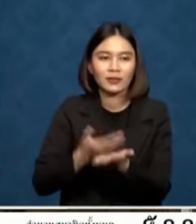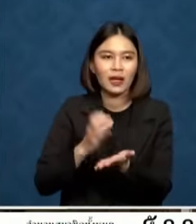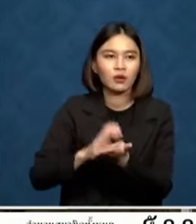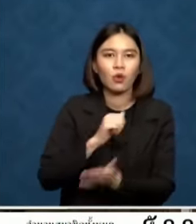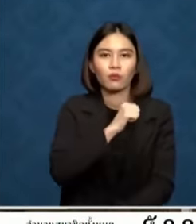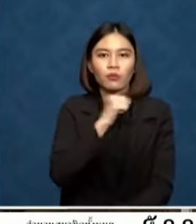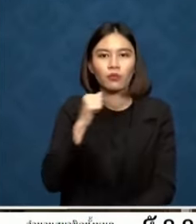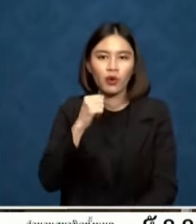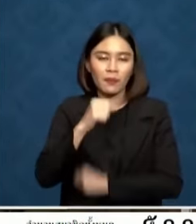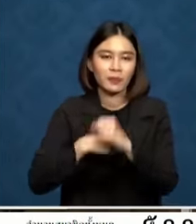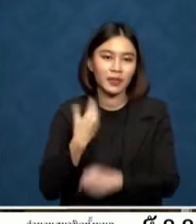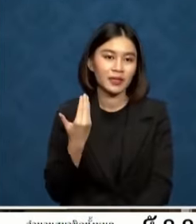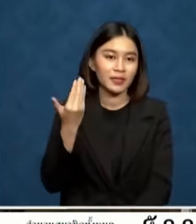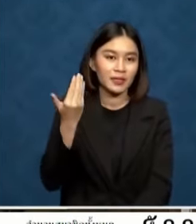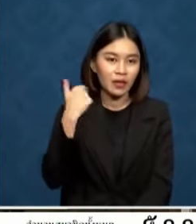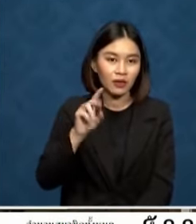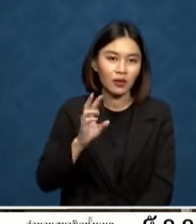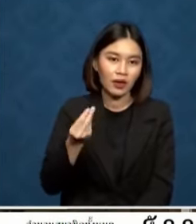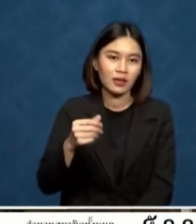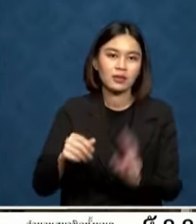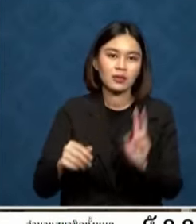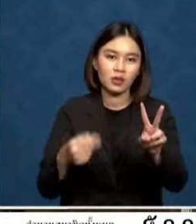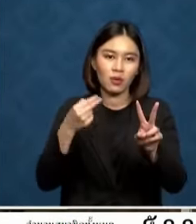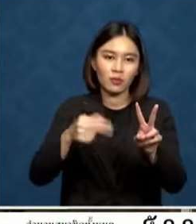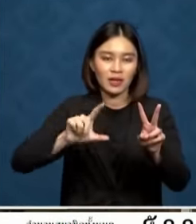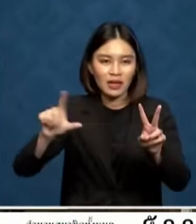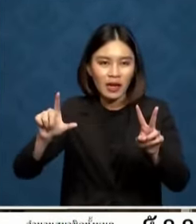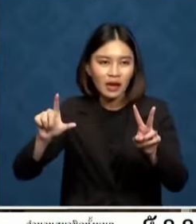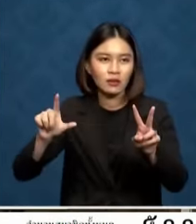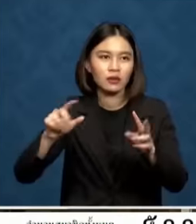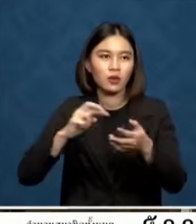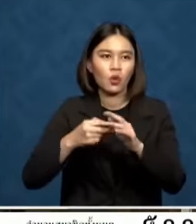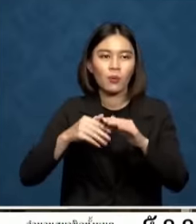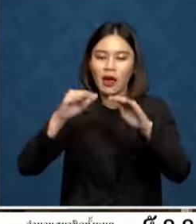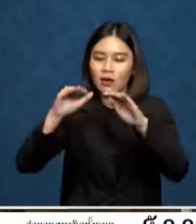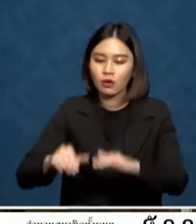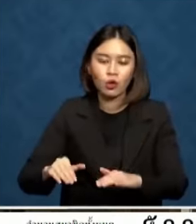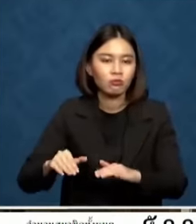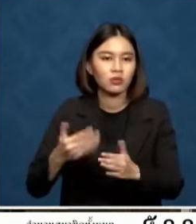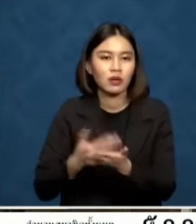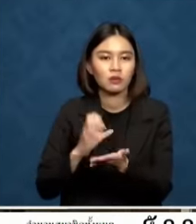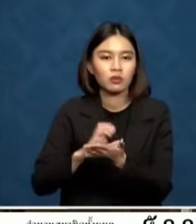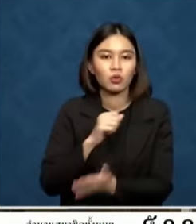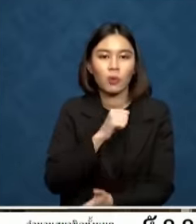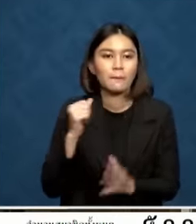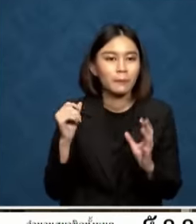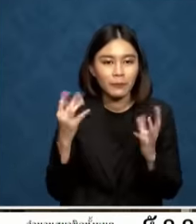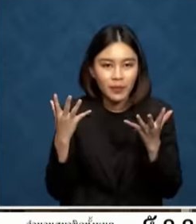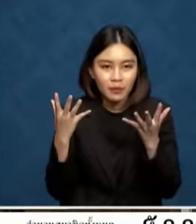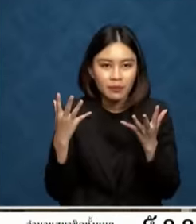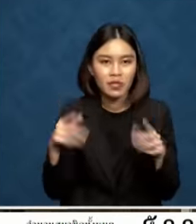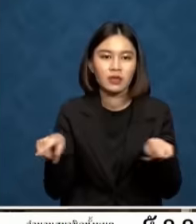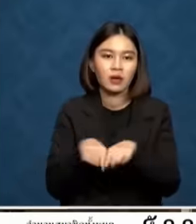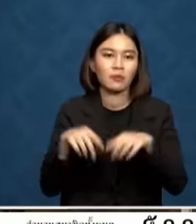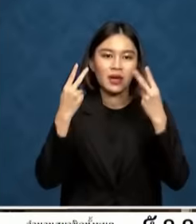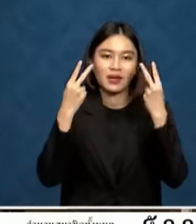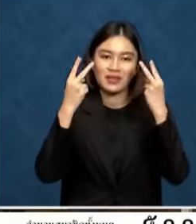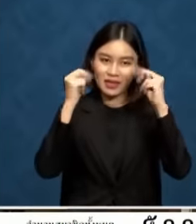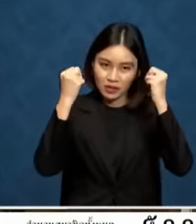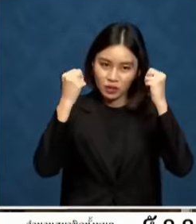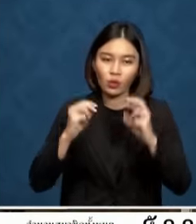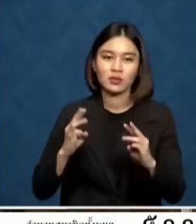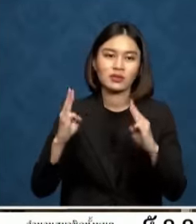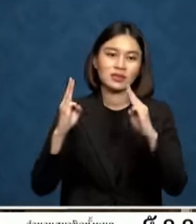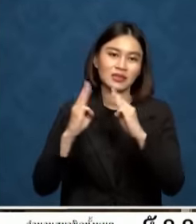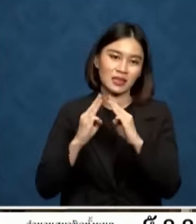แล้วถึง 20,000ล้านบาทมันถึงไม่ได้ลดการขาดดุลอย่างที่นายกรัฐมนตรีให้